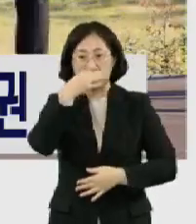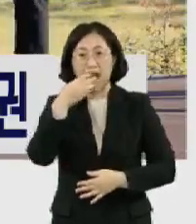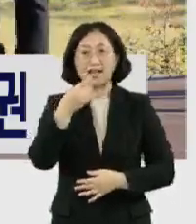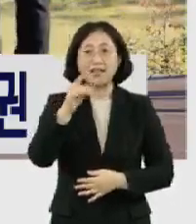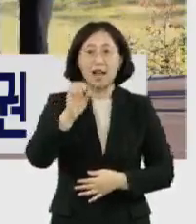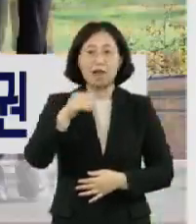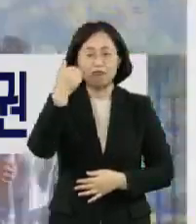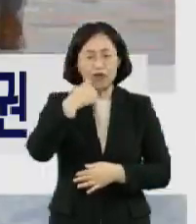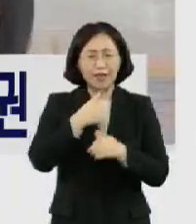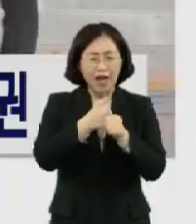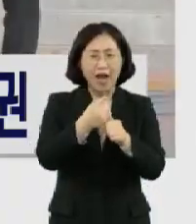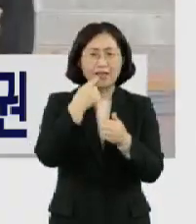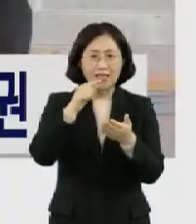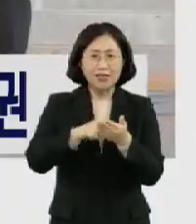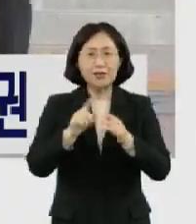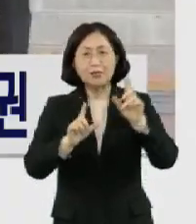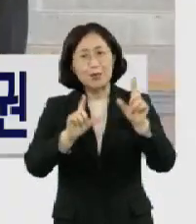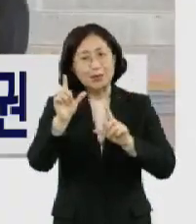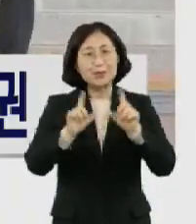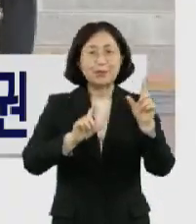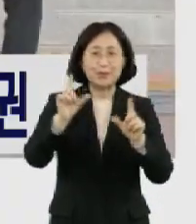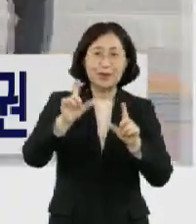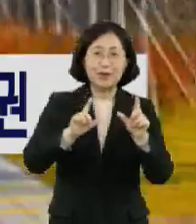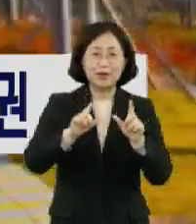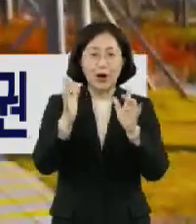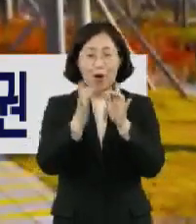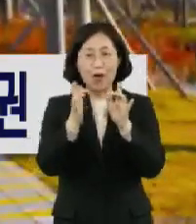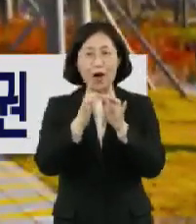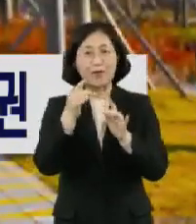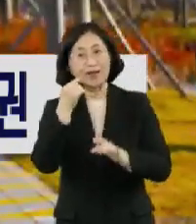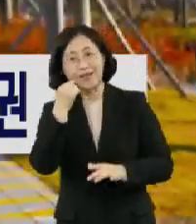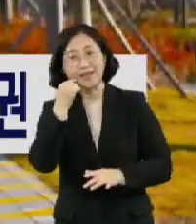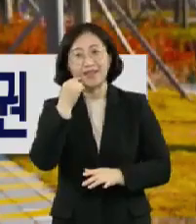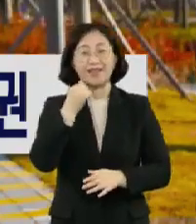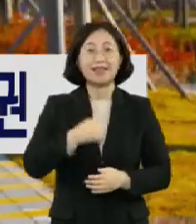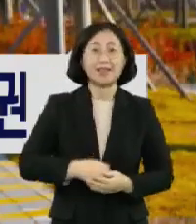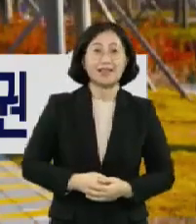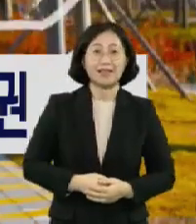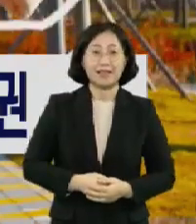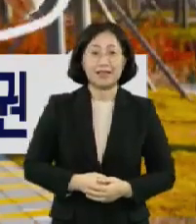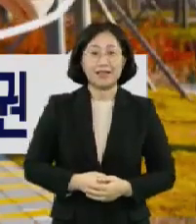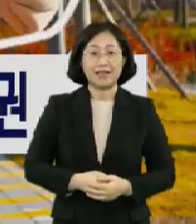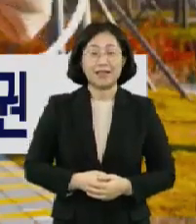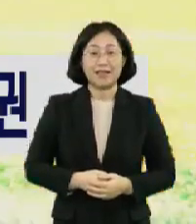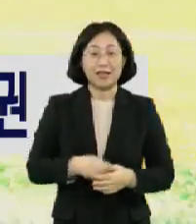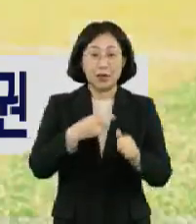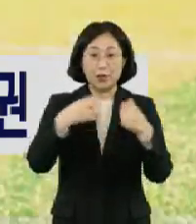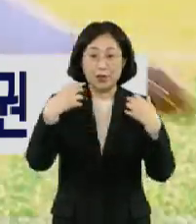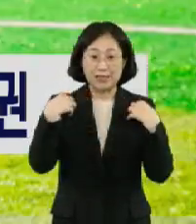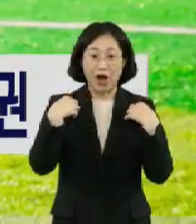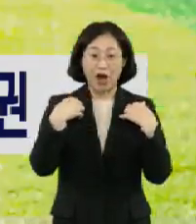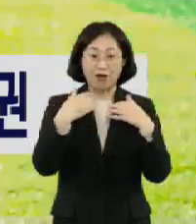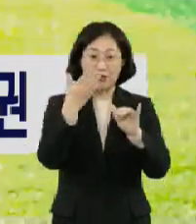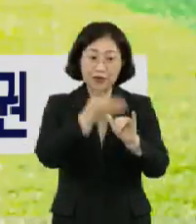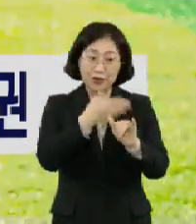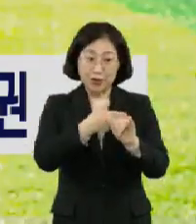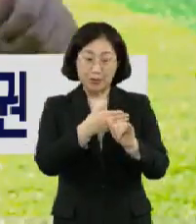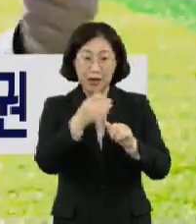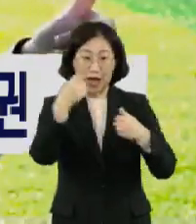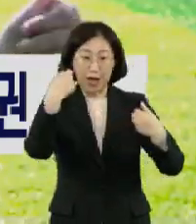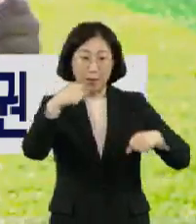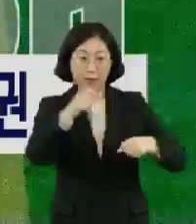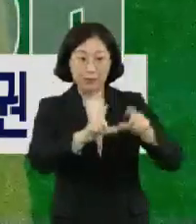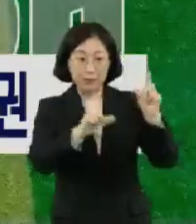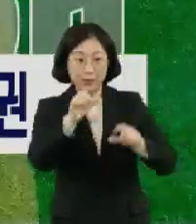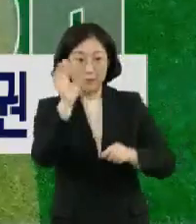누구나 따라하기 쉬운 동작으로 구성돼서 온라인에서 인기를 끌고 있습니다. 세종교육청은 유튜브에 안무를 보고